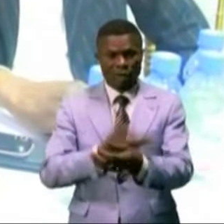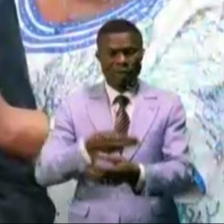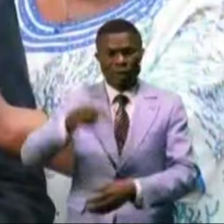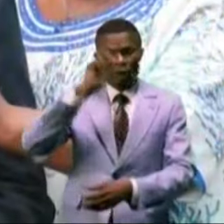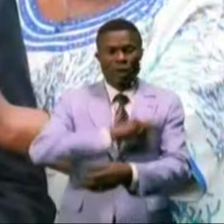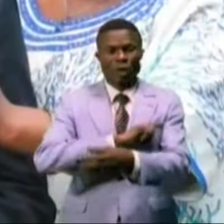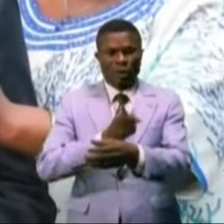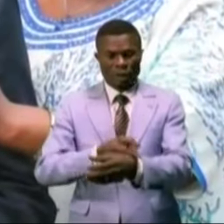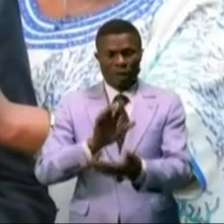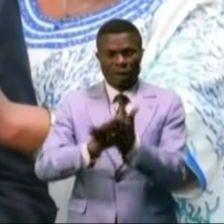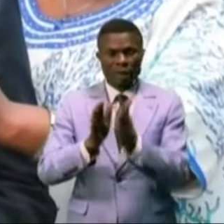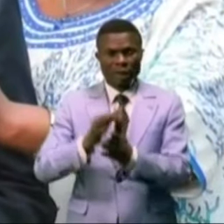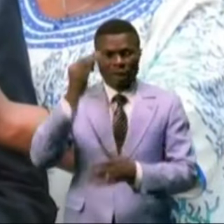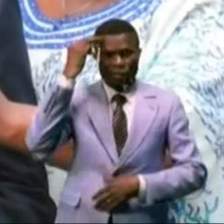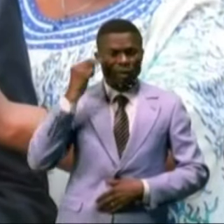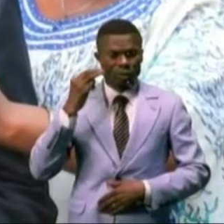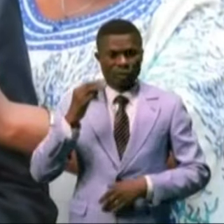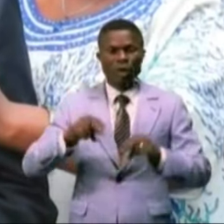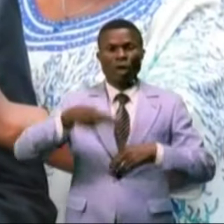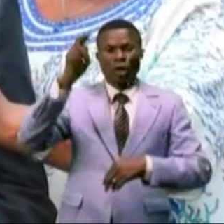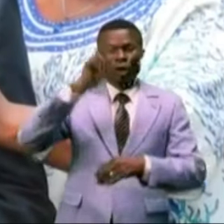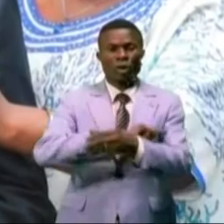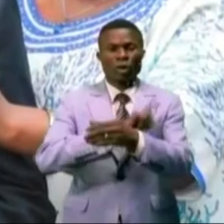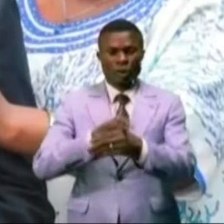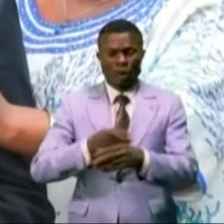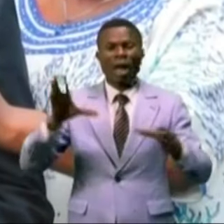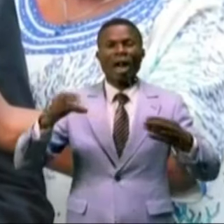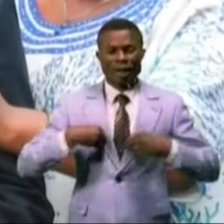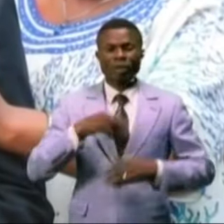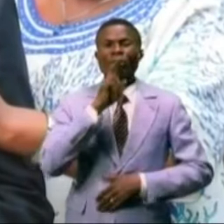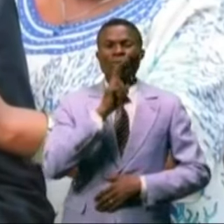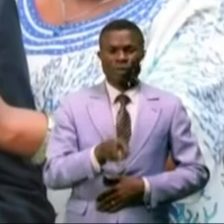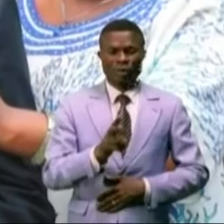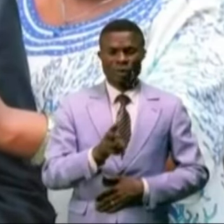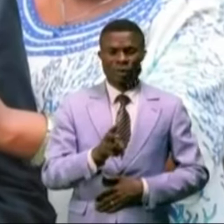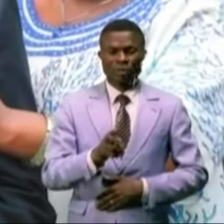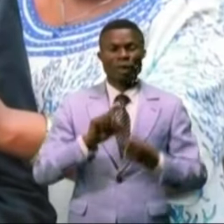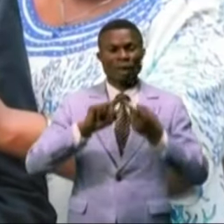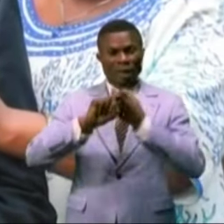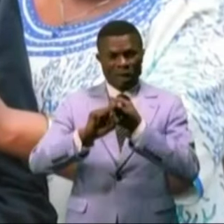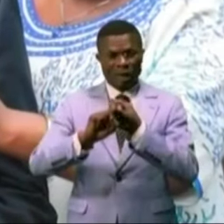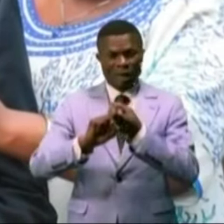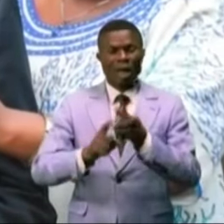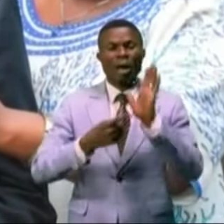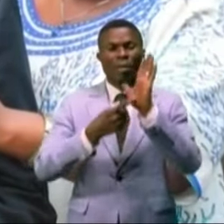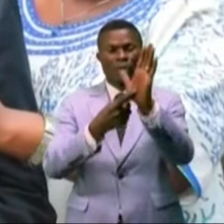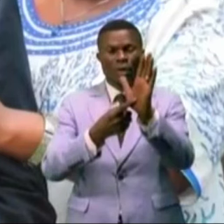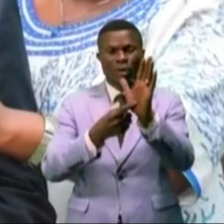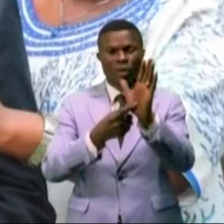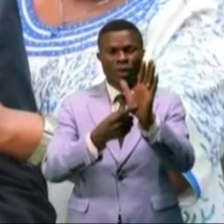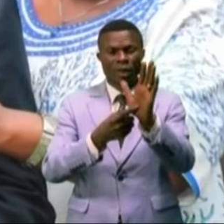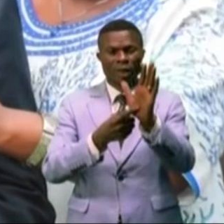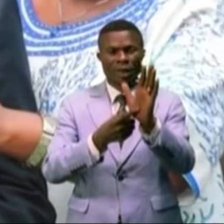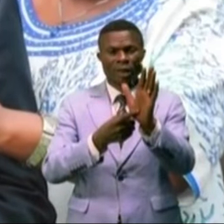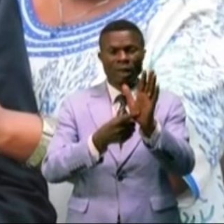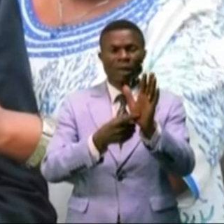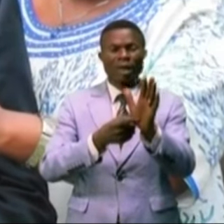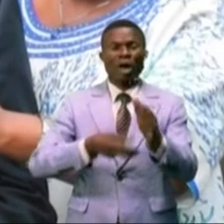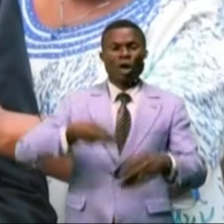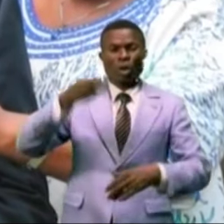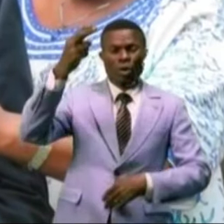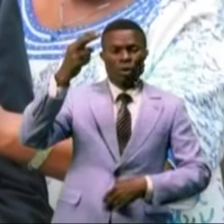Kivu. L'intercommunauté du Nord Kivu reste convaincue que la confiance témoignée par la très